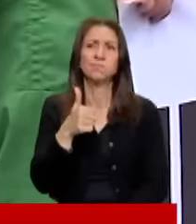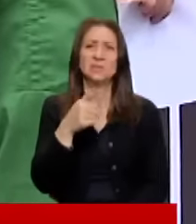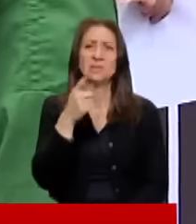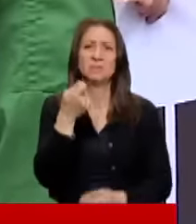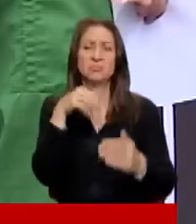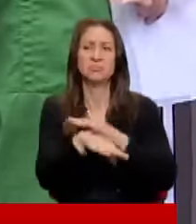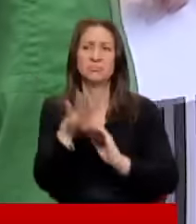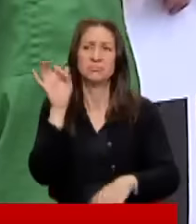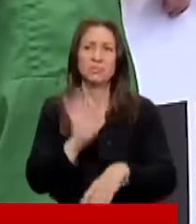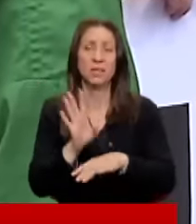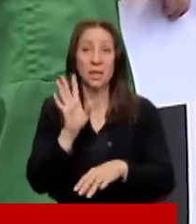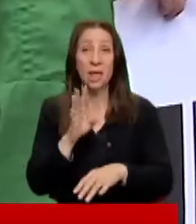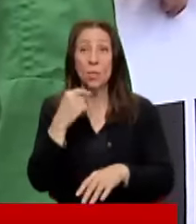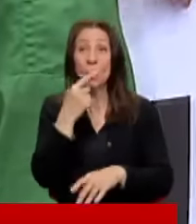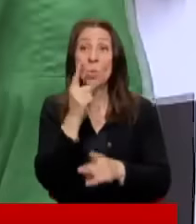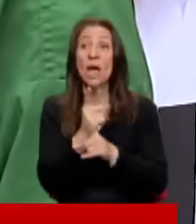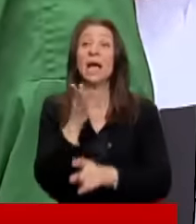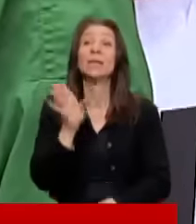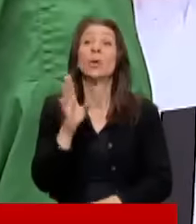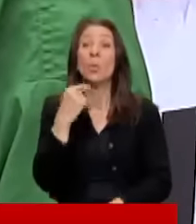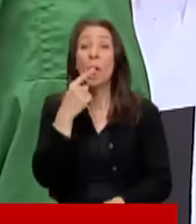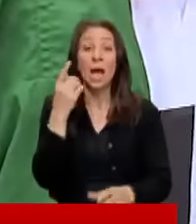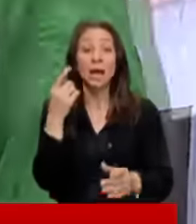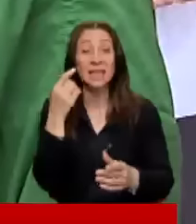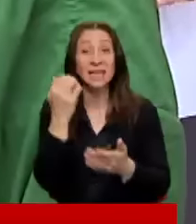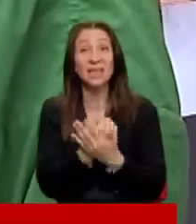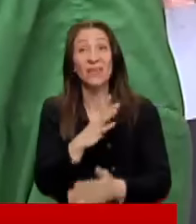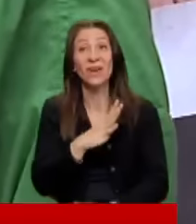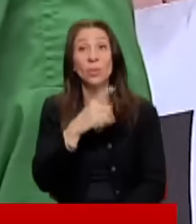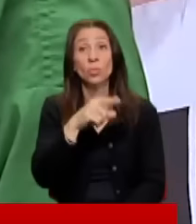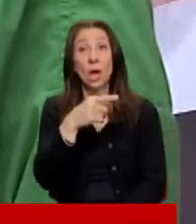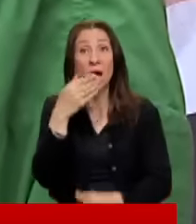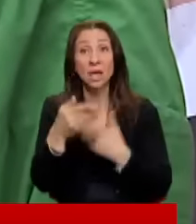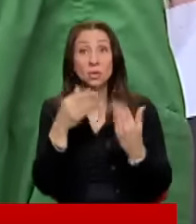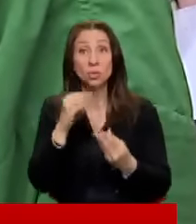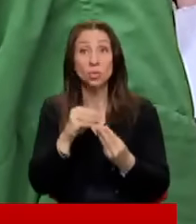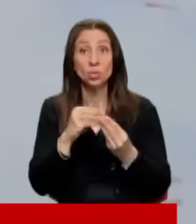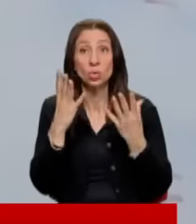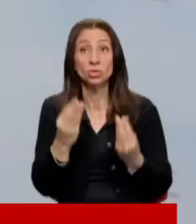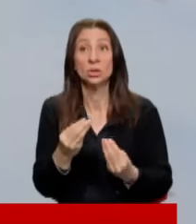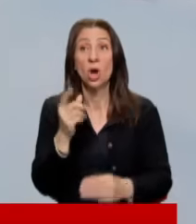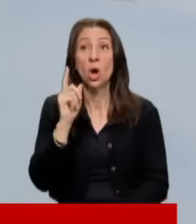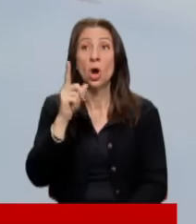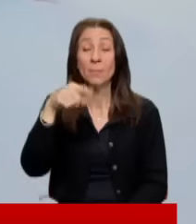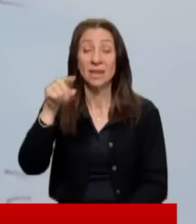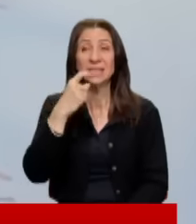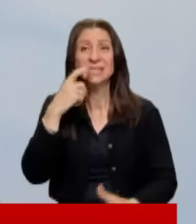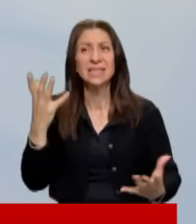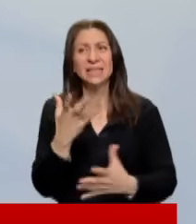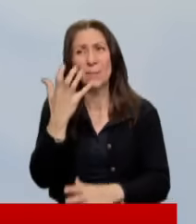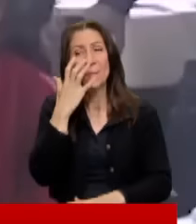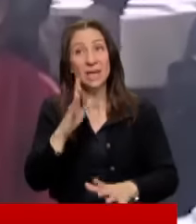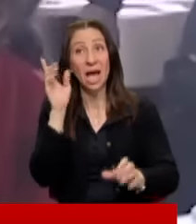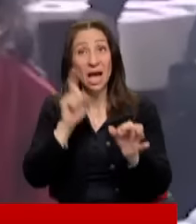seni atıyoruz mülakata gitmeyip mülakatı kazananlar var Bunları anlatsak suçlu olacağız öğretmenlerin yıllardır